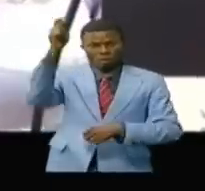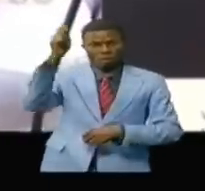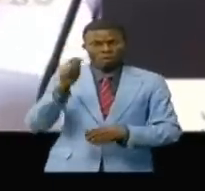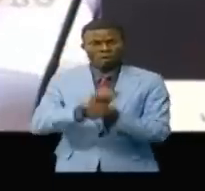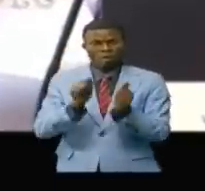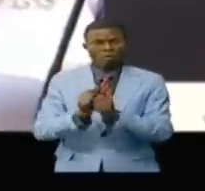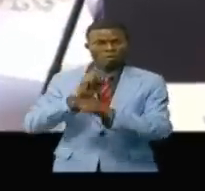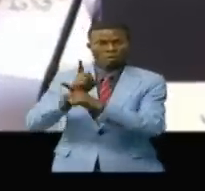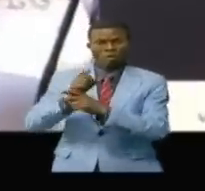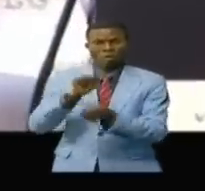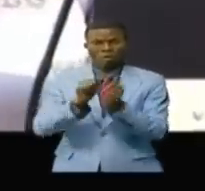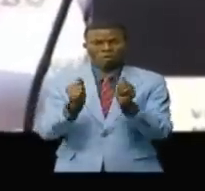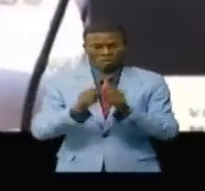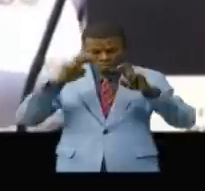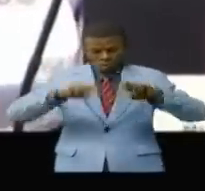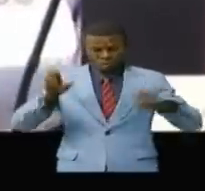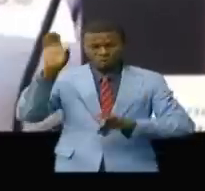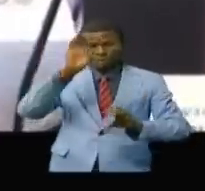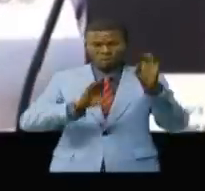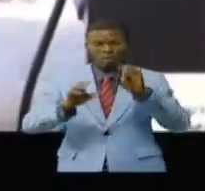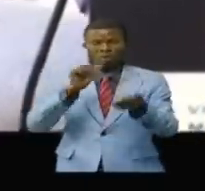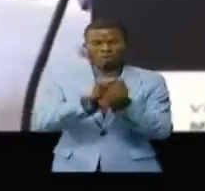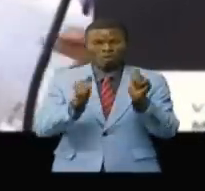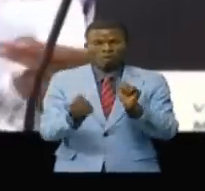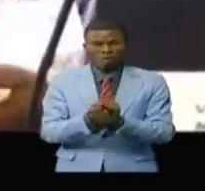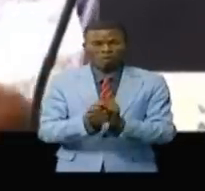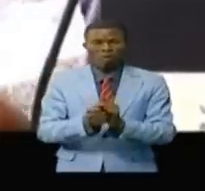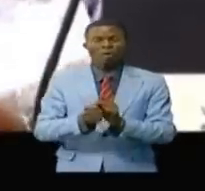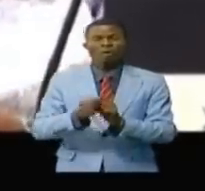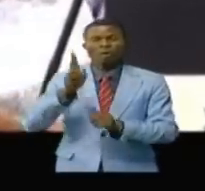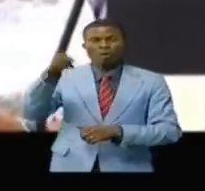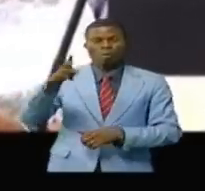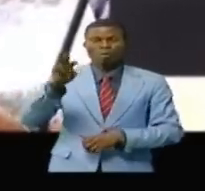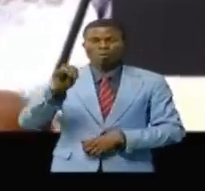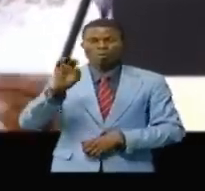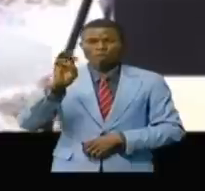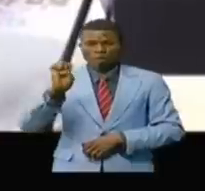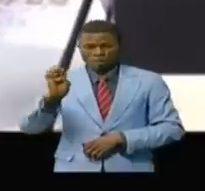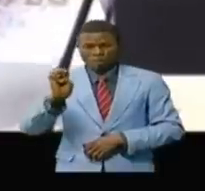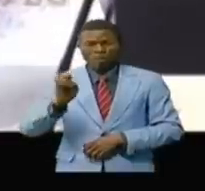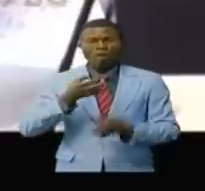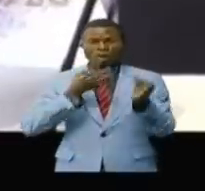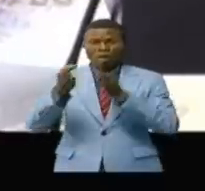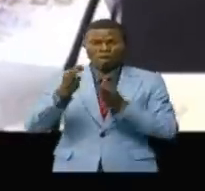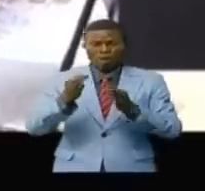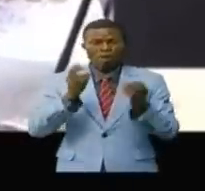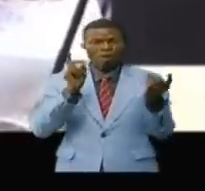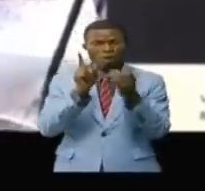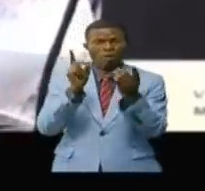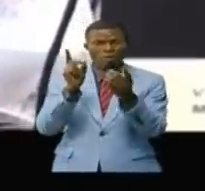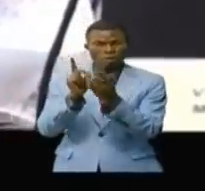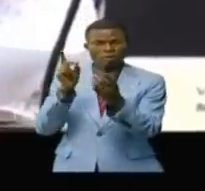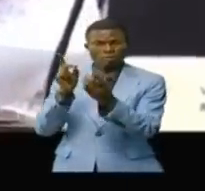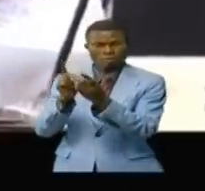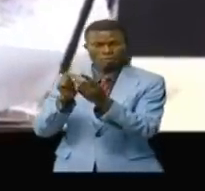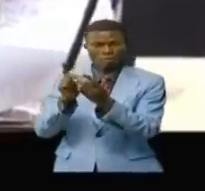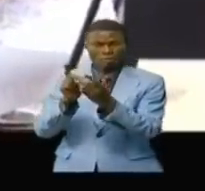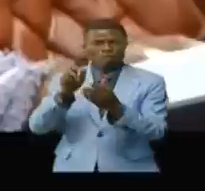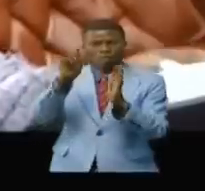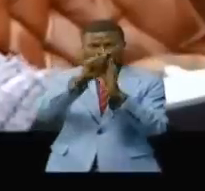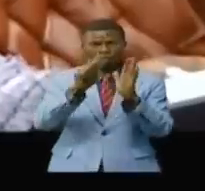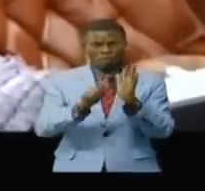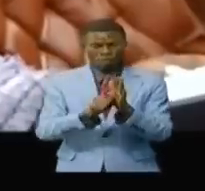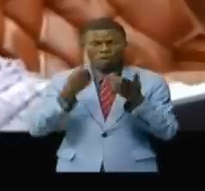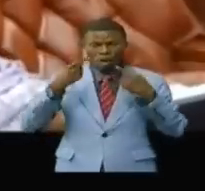défense, du secteur de la recherche scientifique, du secteur de PME. Les détails seront consultables au texte qui